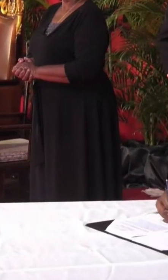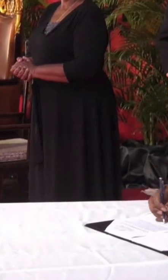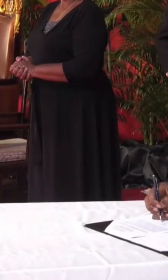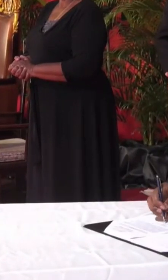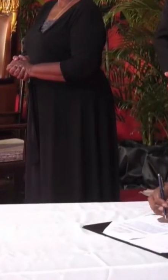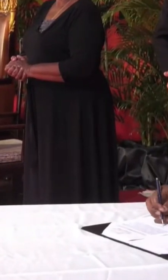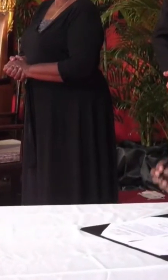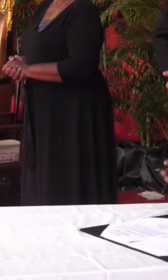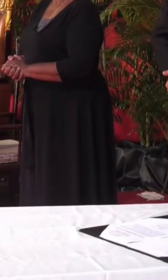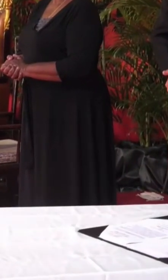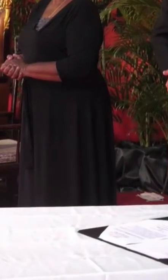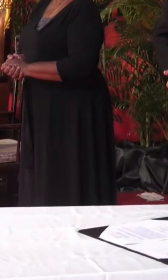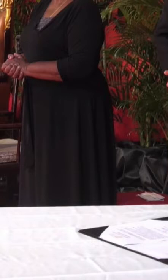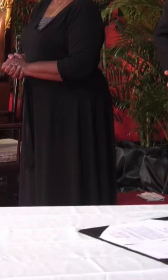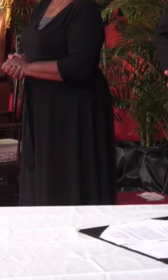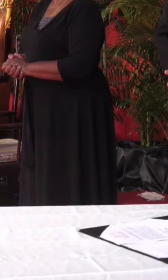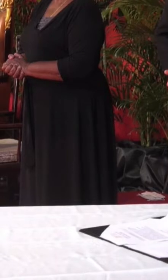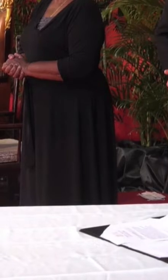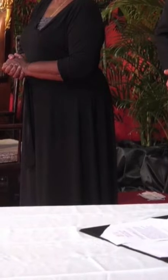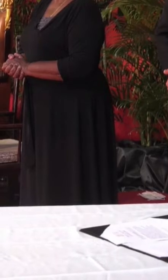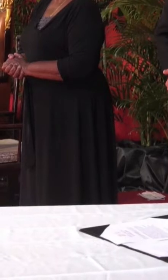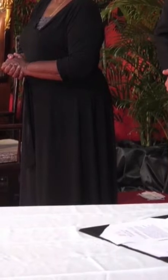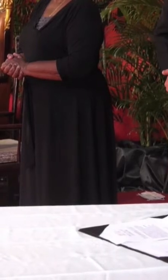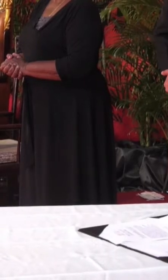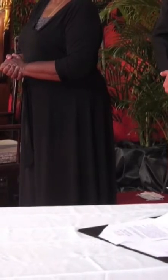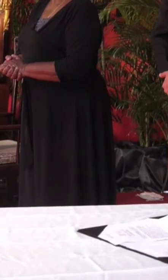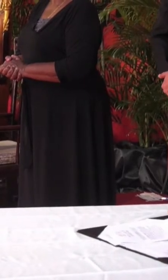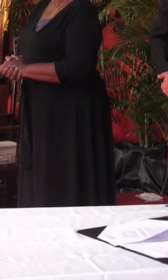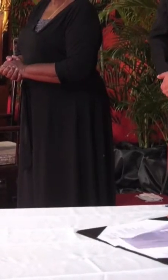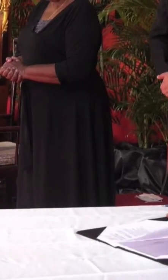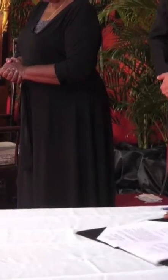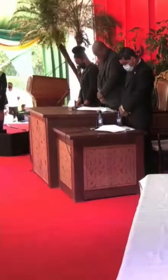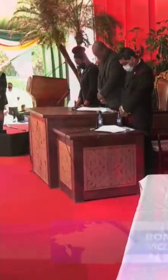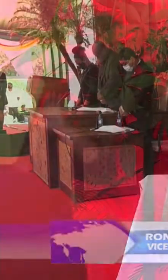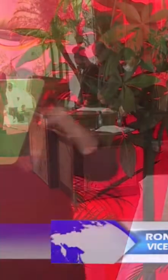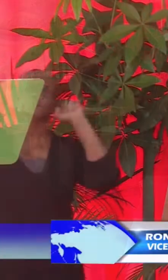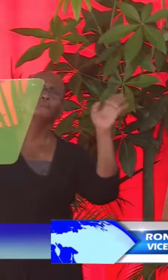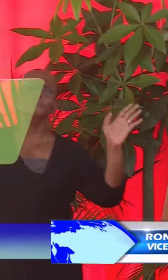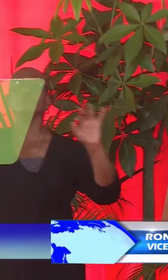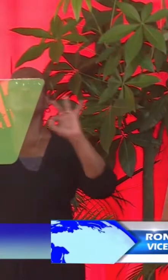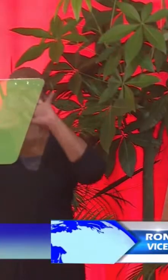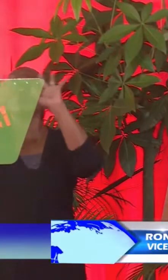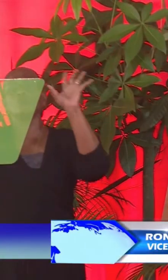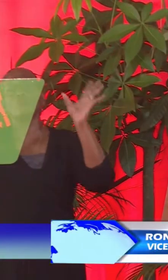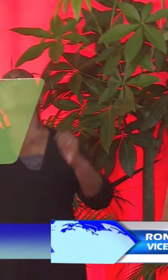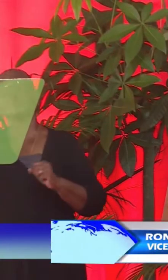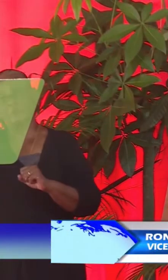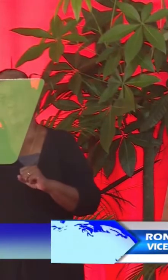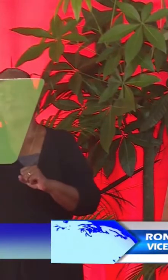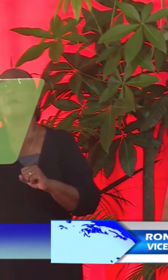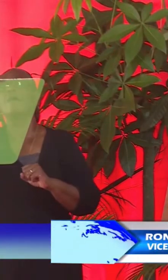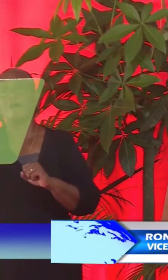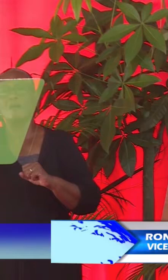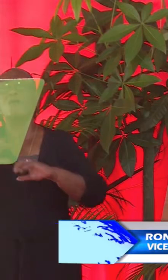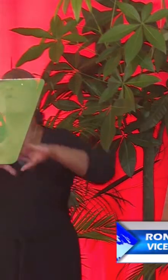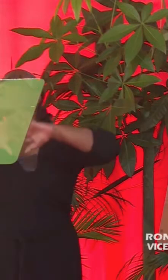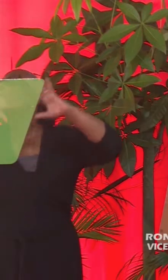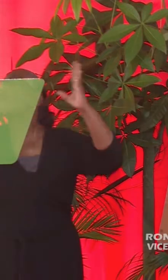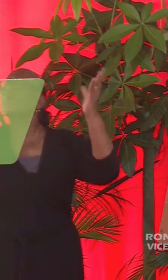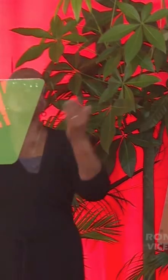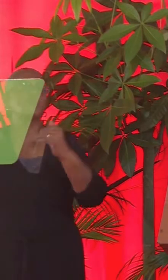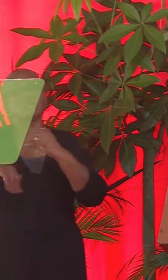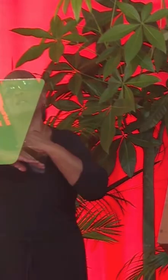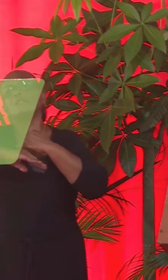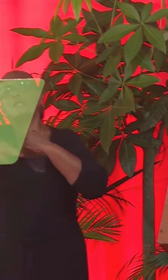De schreeuw om hulp die overal luid en duidelijk klonk en ja, overal in het